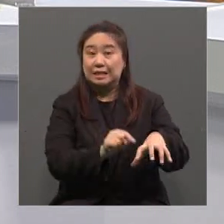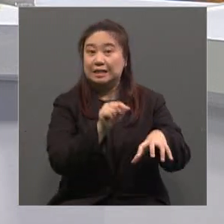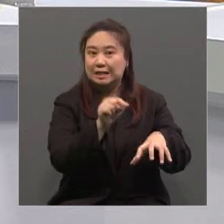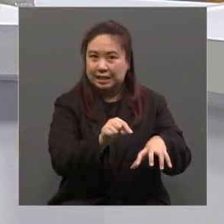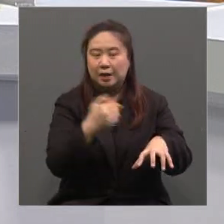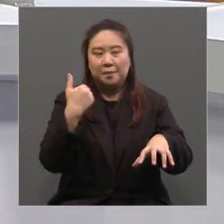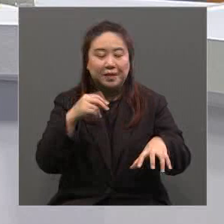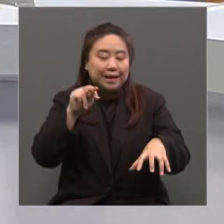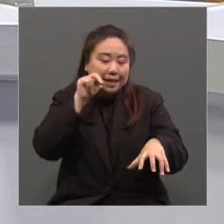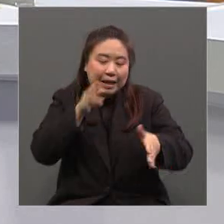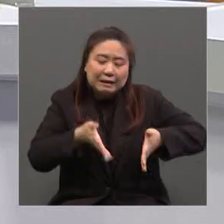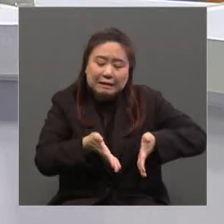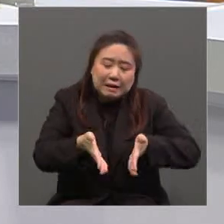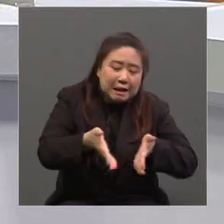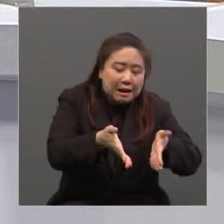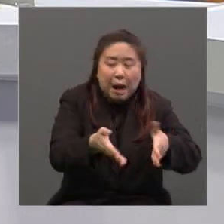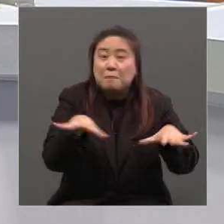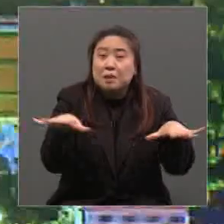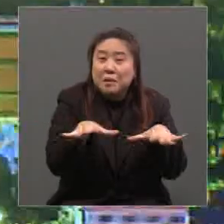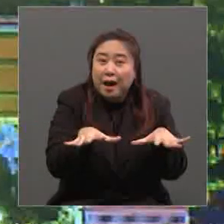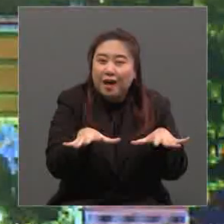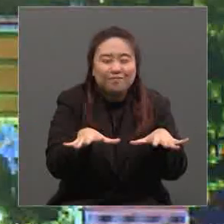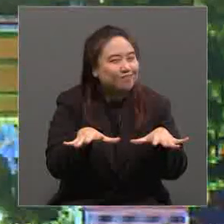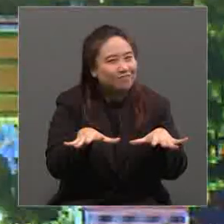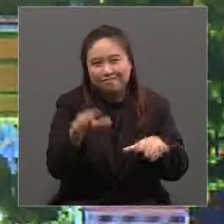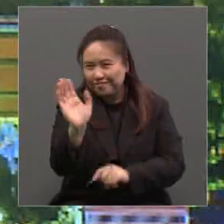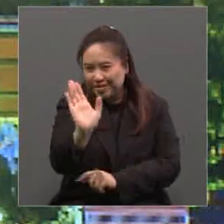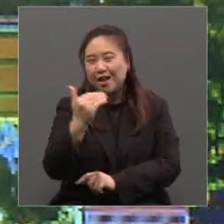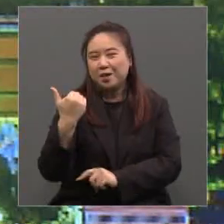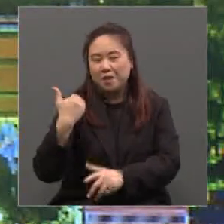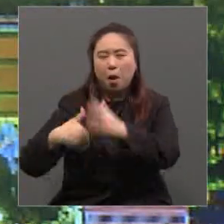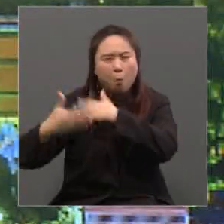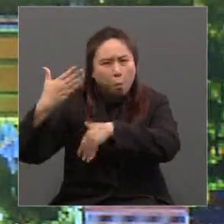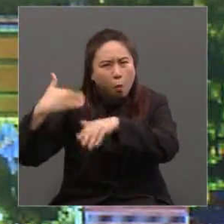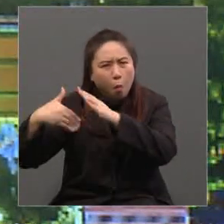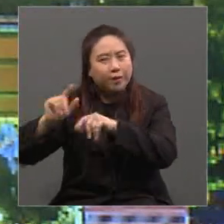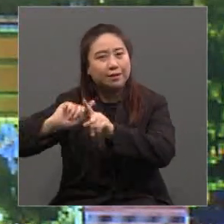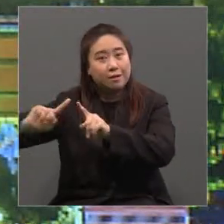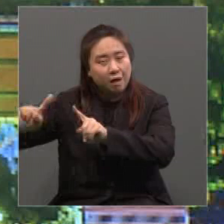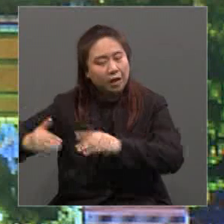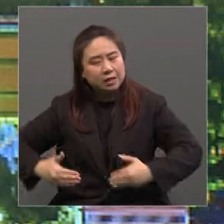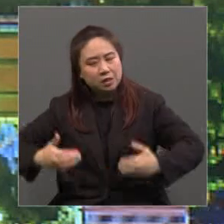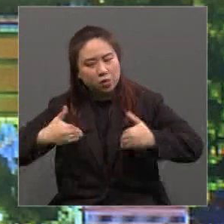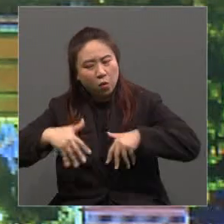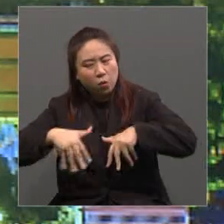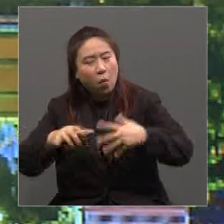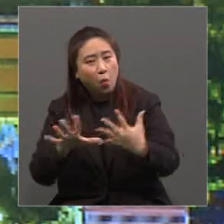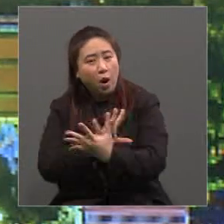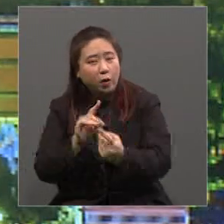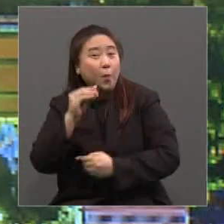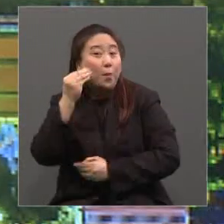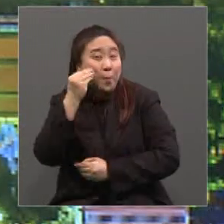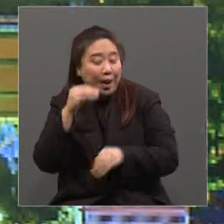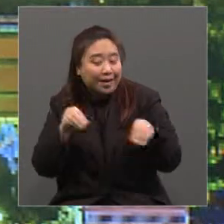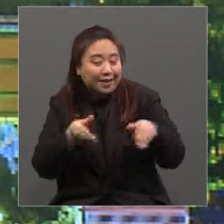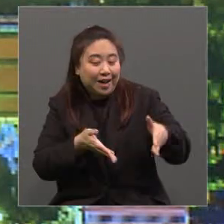ใช่แค่คลองแม่น้ำธรรมดาแต่ว่าเขาแฝงไปด้วยเรื่องราวทางประวัติศาสตร์แล้วก็สะท้อนถึงวิถีชีวิตของชุมชนริมน้ำอีกด้ว